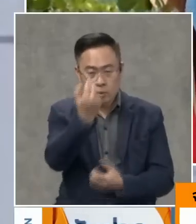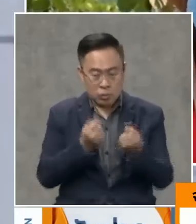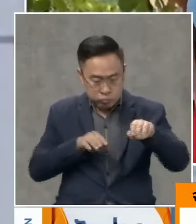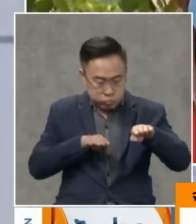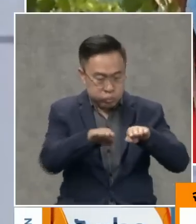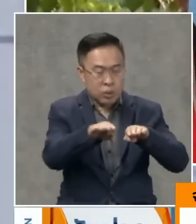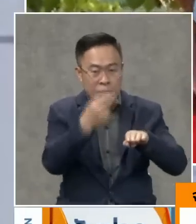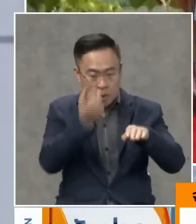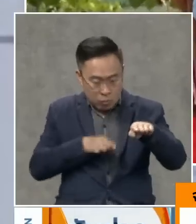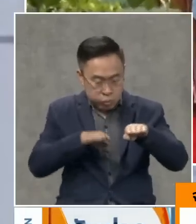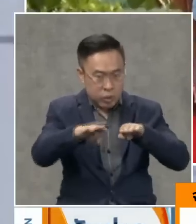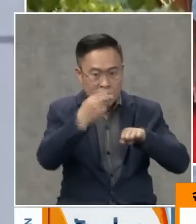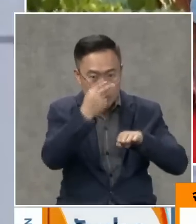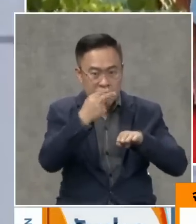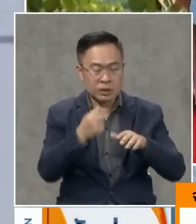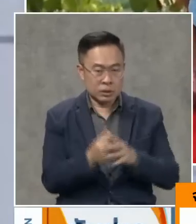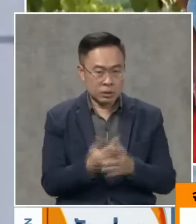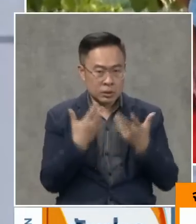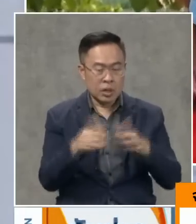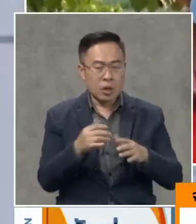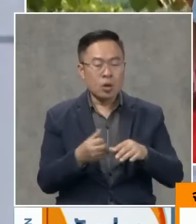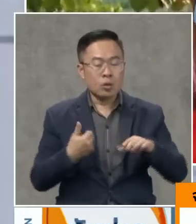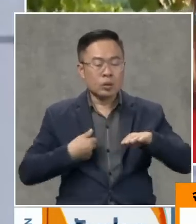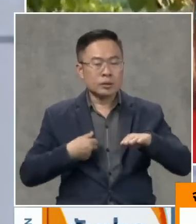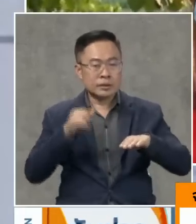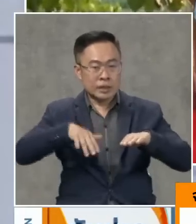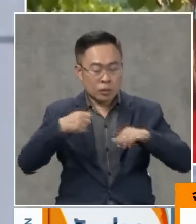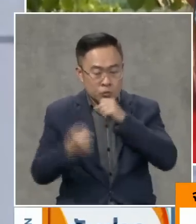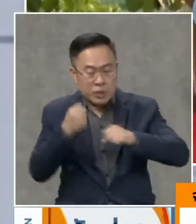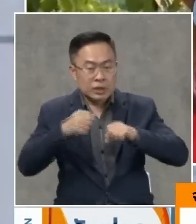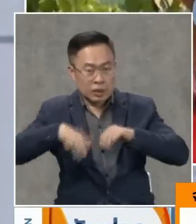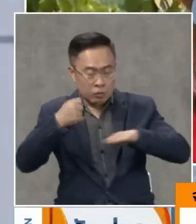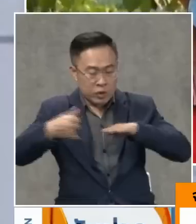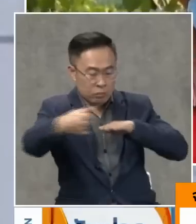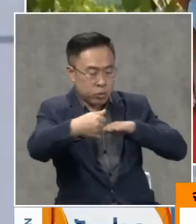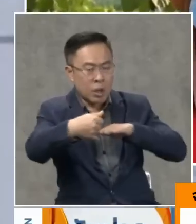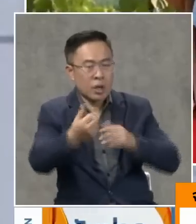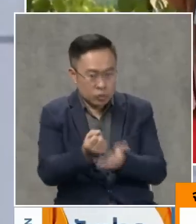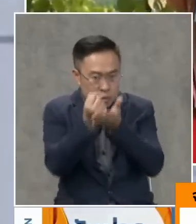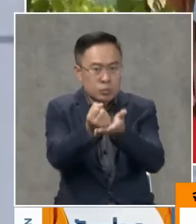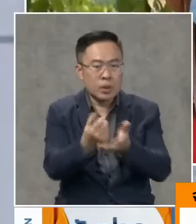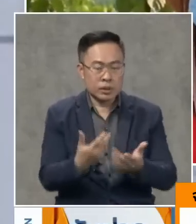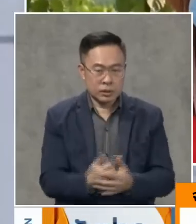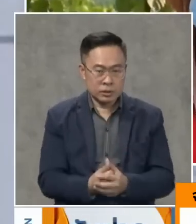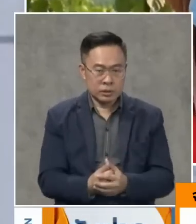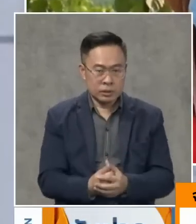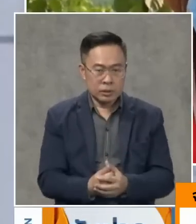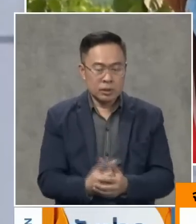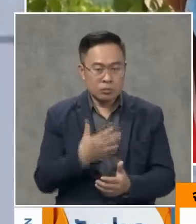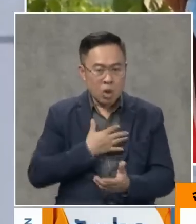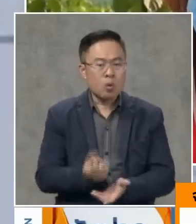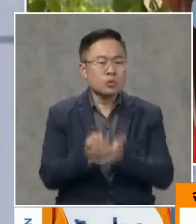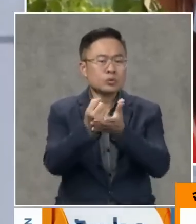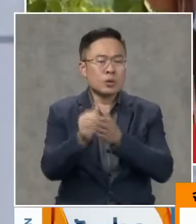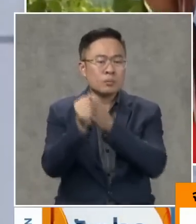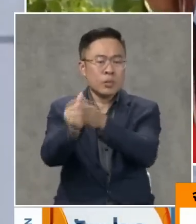ด็กก็มาขวางหน้ารถเราก็เลยกลัวที่จะชนเราก็เปิดกระจกไปอีกค่ะว่าเราจะให้ช่วยยังไงเขาบอกว่าพาหนูไป